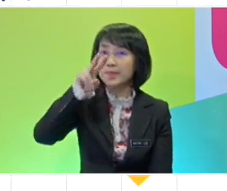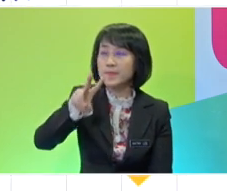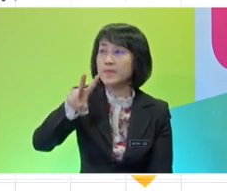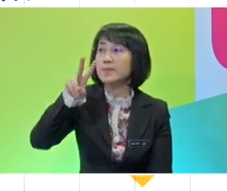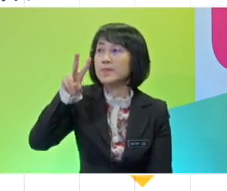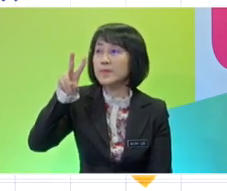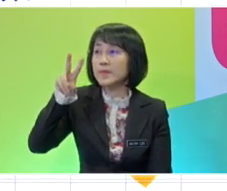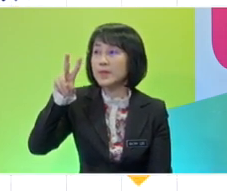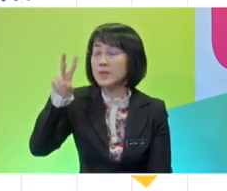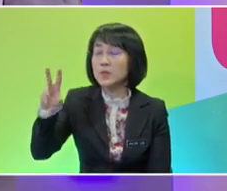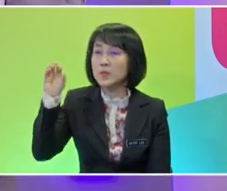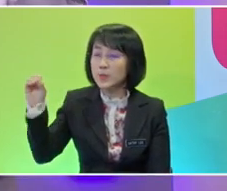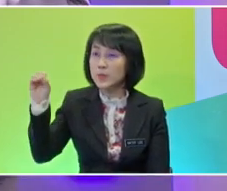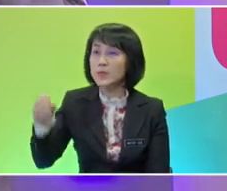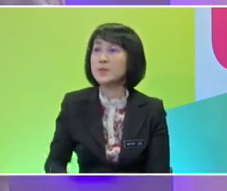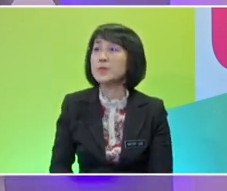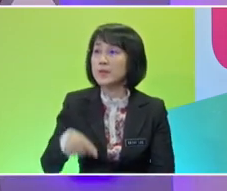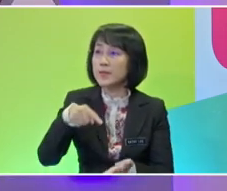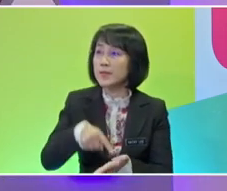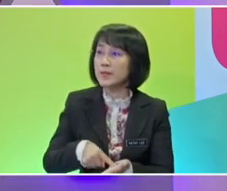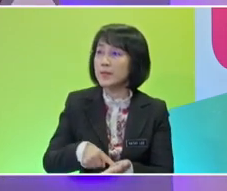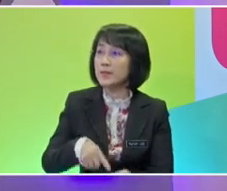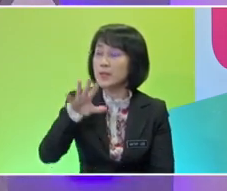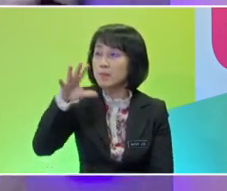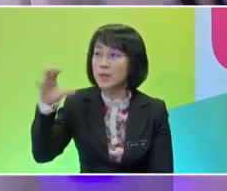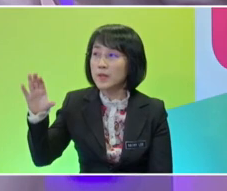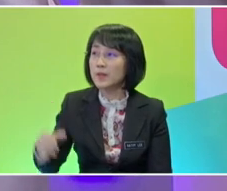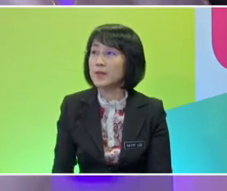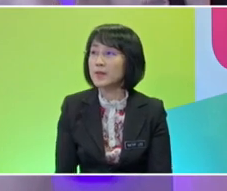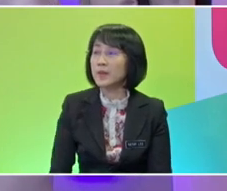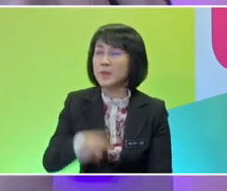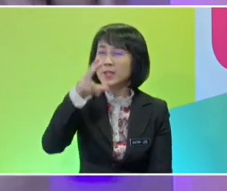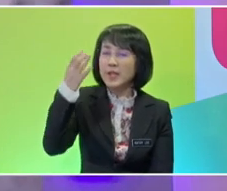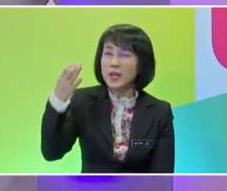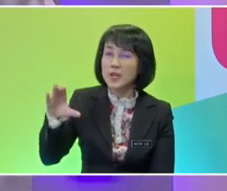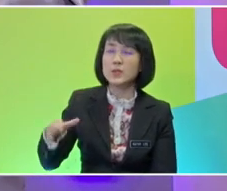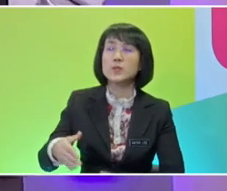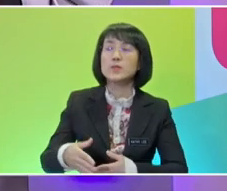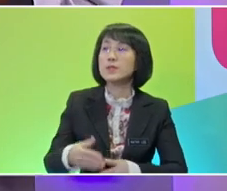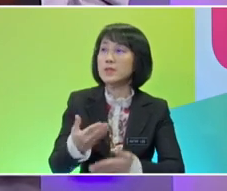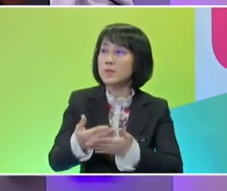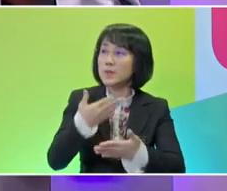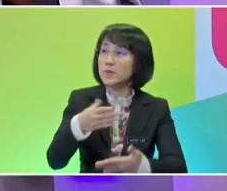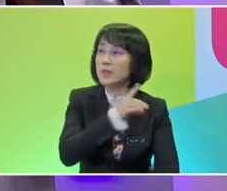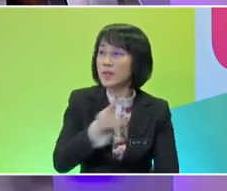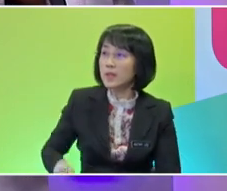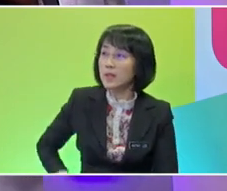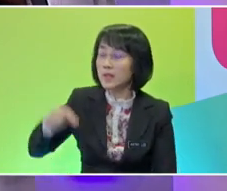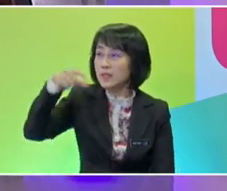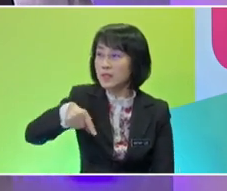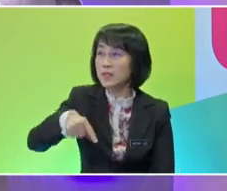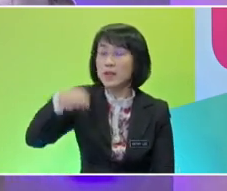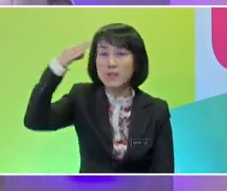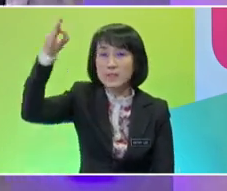2022 ini 500 maksudnya hampir 300 tahun sebelum dinas Cici falsafah tentang pendidikan itu telah pun